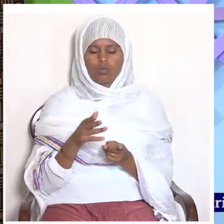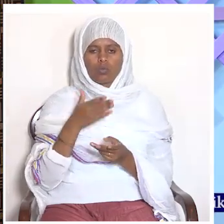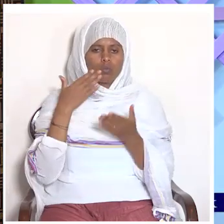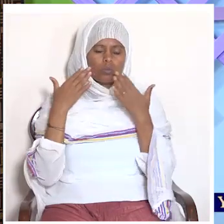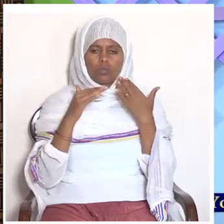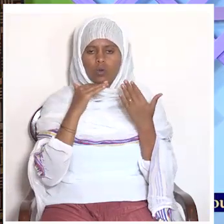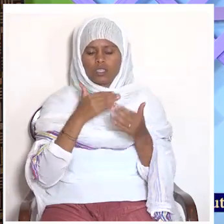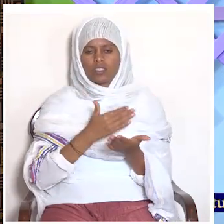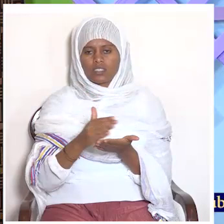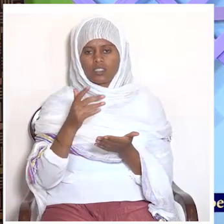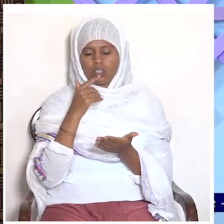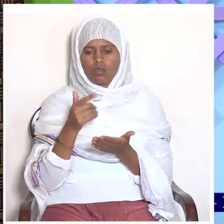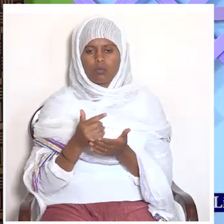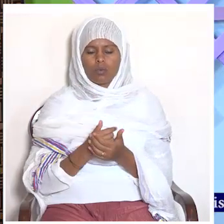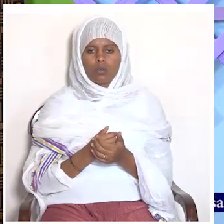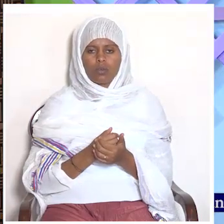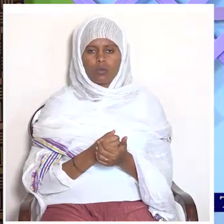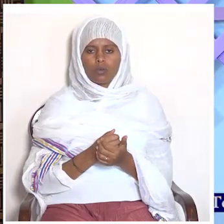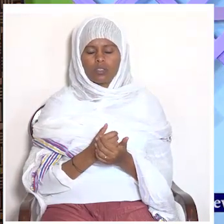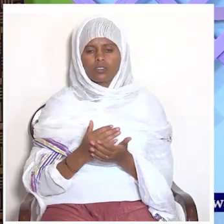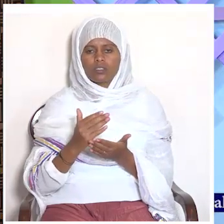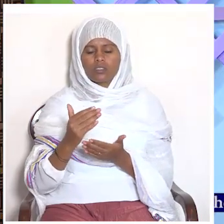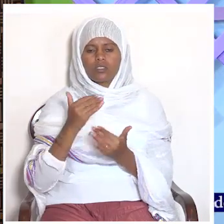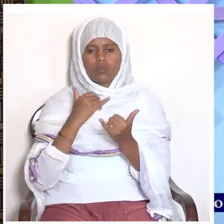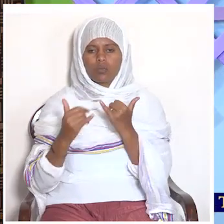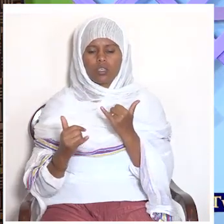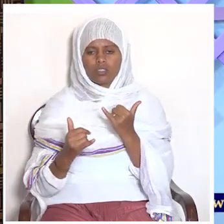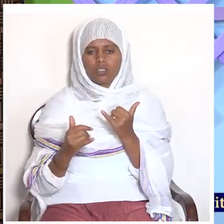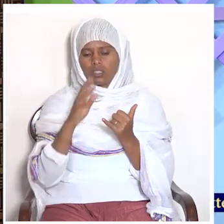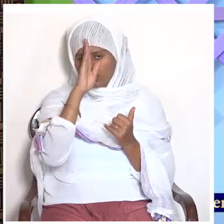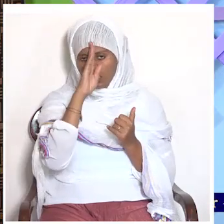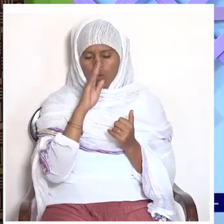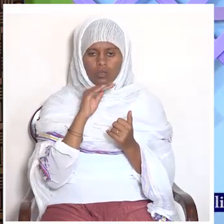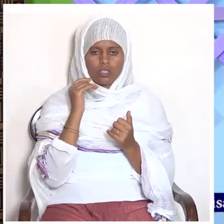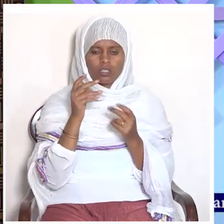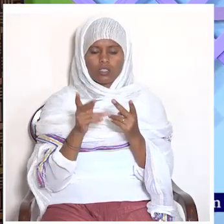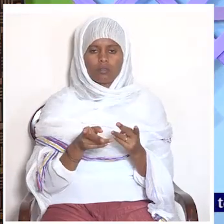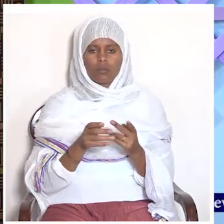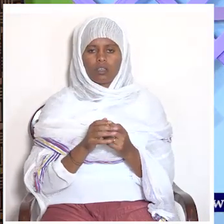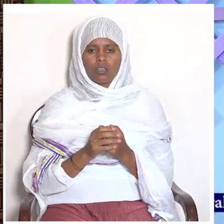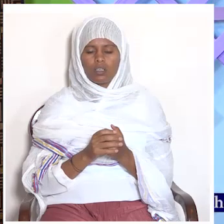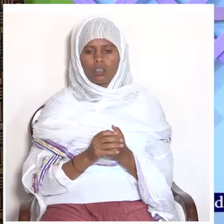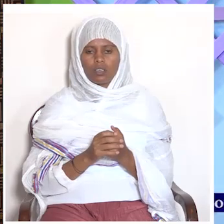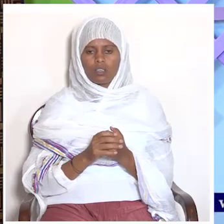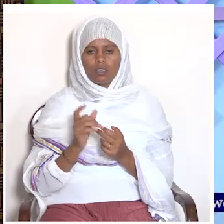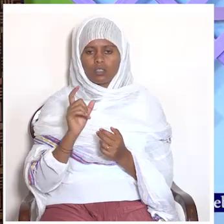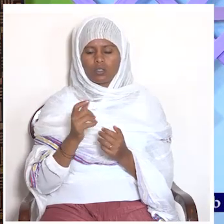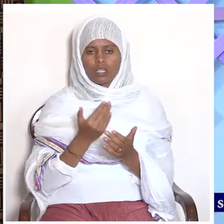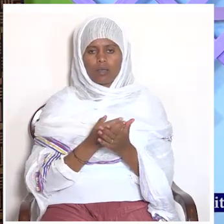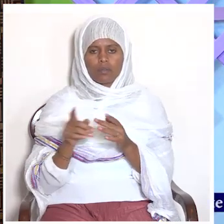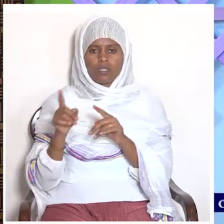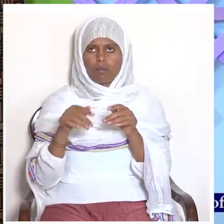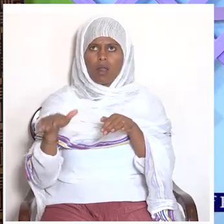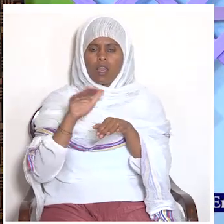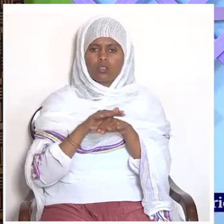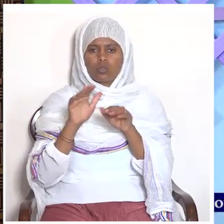ትበልዎ ከምኡ ብሩኽ ውላድ ይቕፅል ኢሉ ብሩኽ ውላድ ክቕፅል እታ ናይ ወርሒ ግ ድማ እሱ ድማ